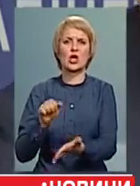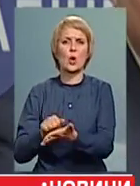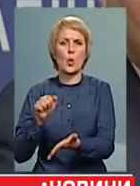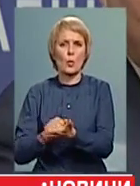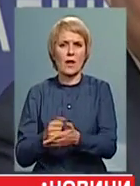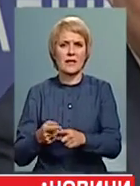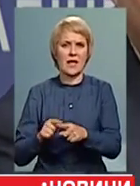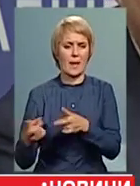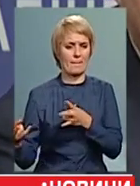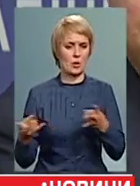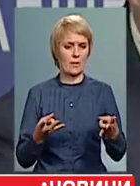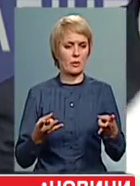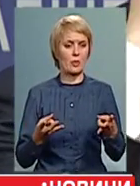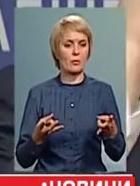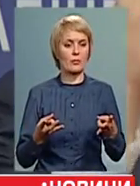потрібно.